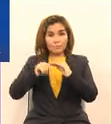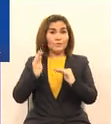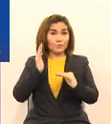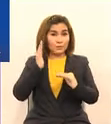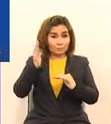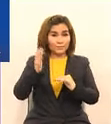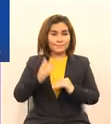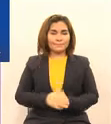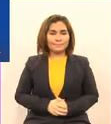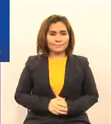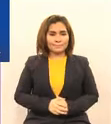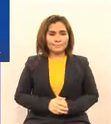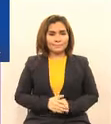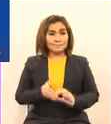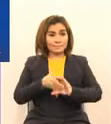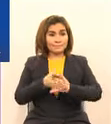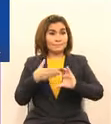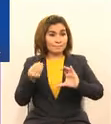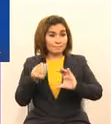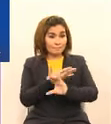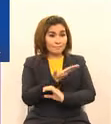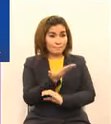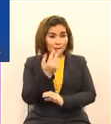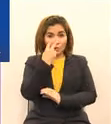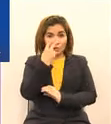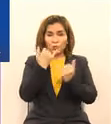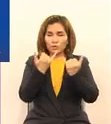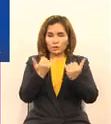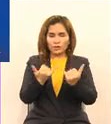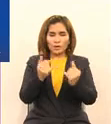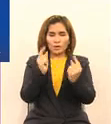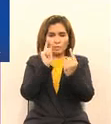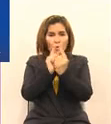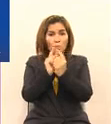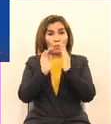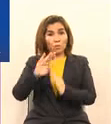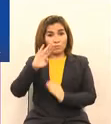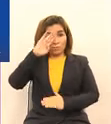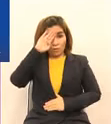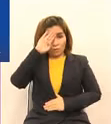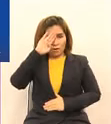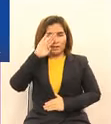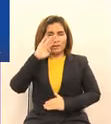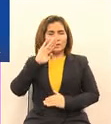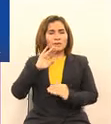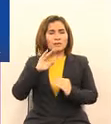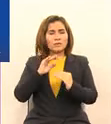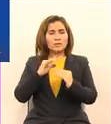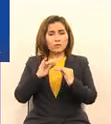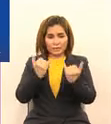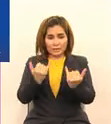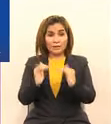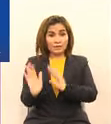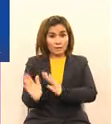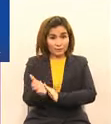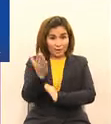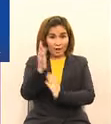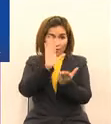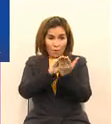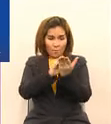ปครับมันโดยรวมแล้วเนี่ยขนาดนี้เรามีผู้ป่วยยืนยันนะข้อมูลตัดถึงช่วงเช้าวันนี้นะ